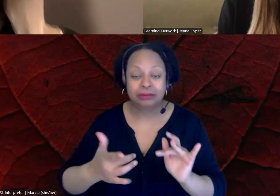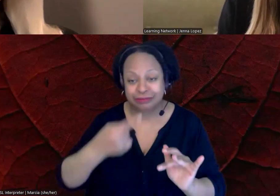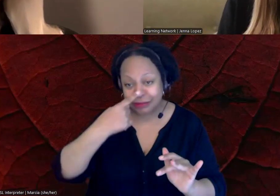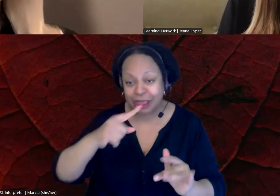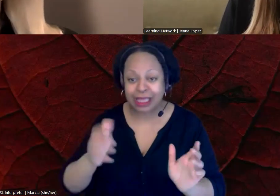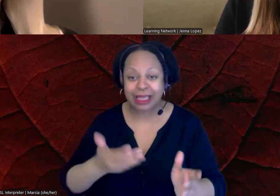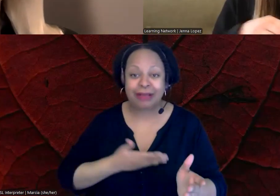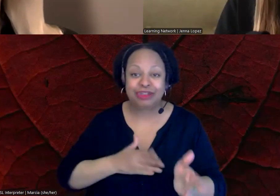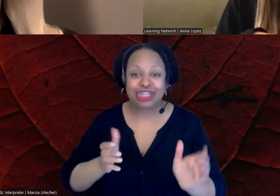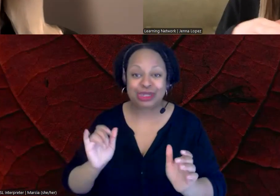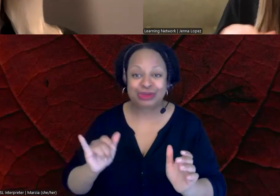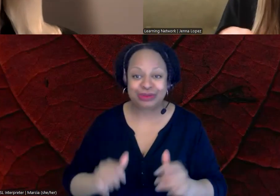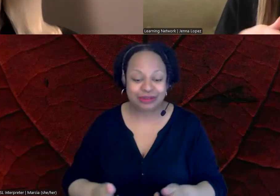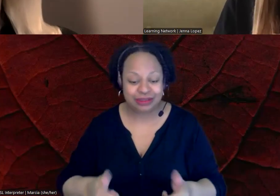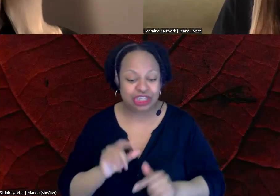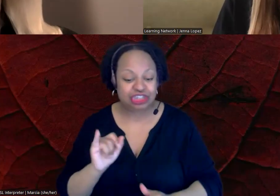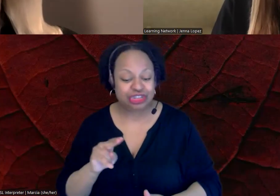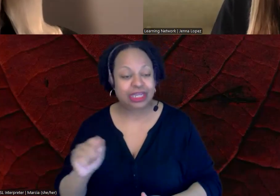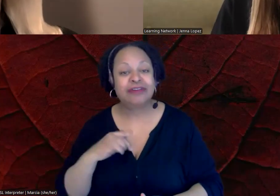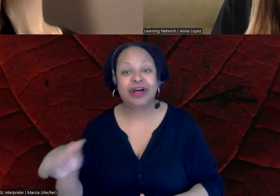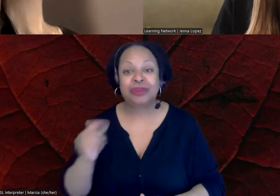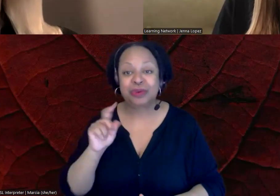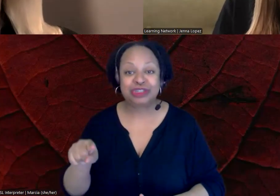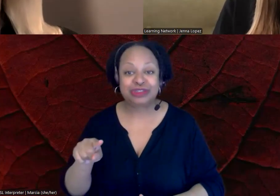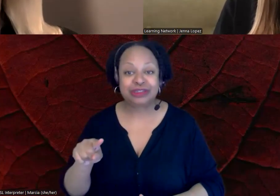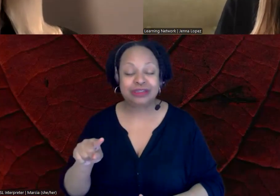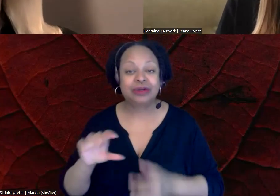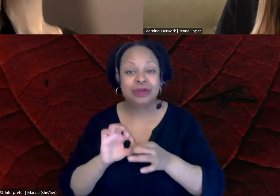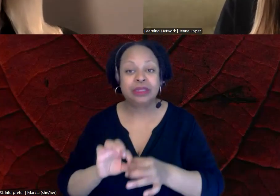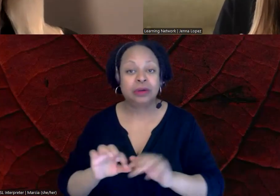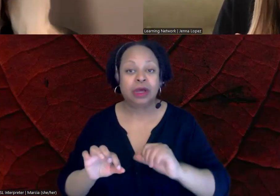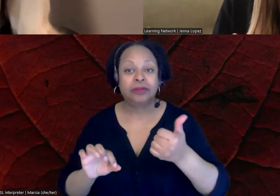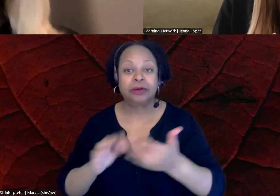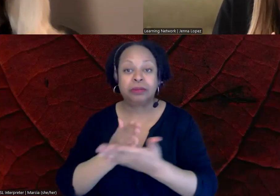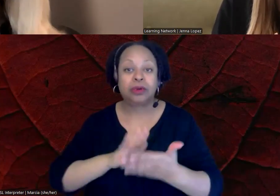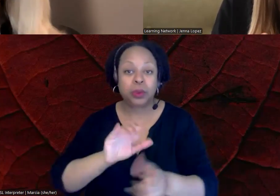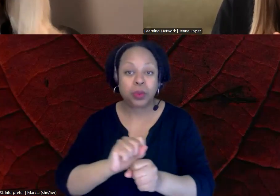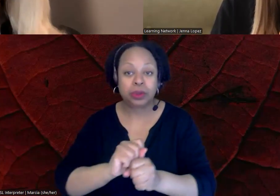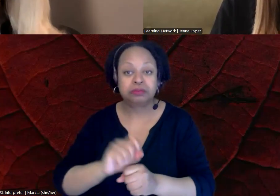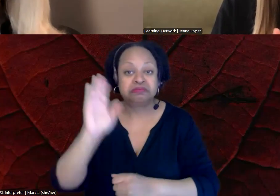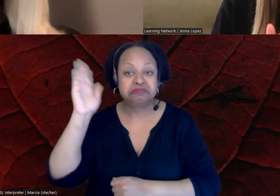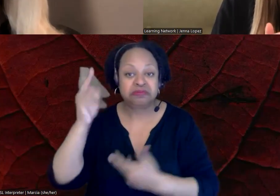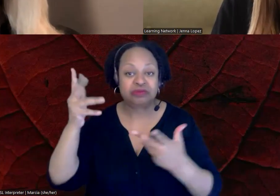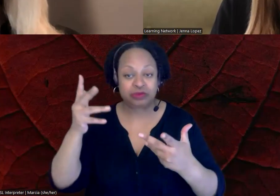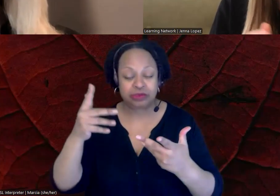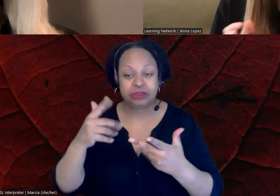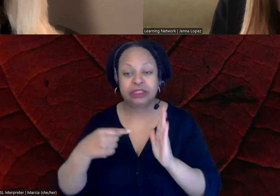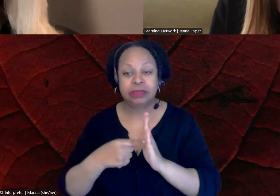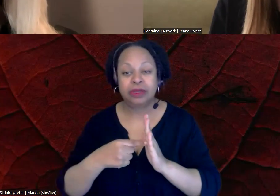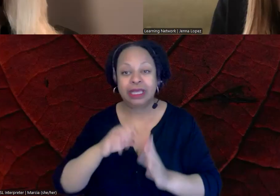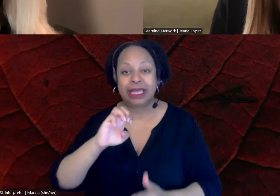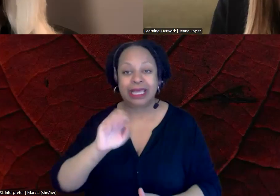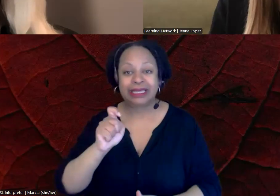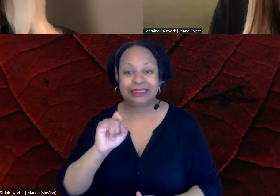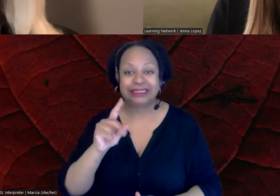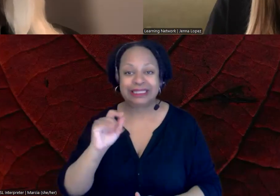après. Merci. Je passe à une autre question sur un autre domaine du travail que vous avez mentionné dans la présentation.